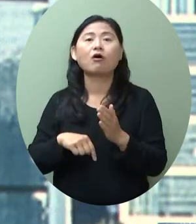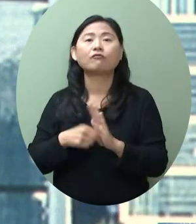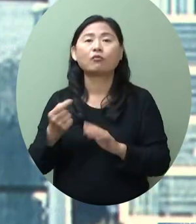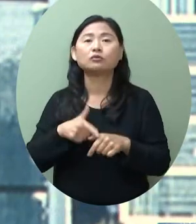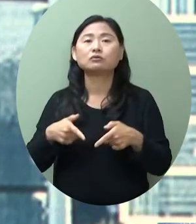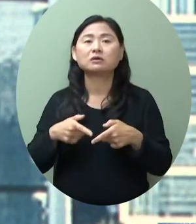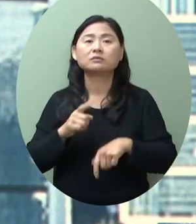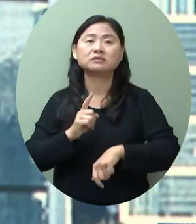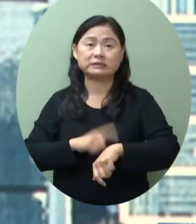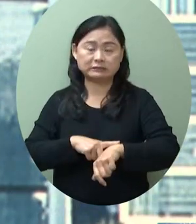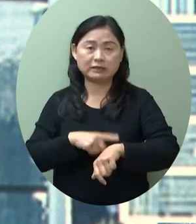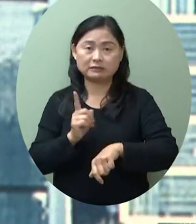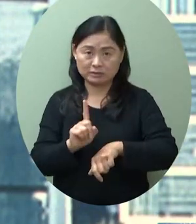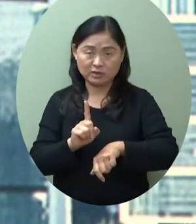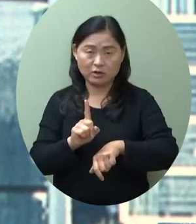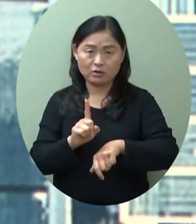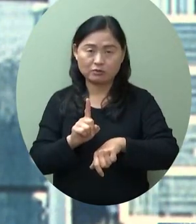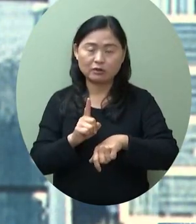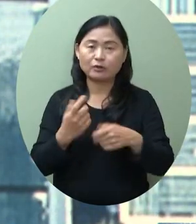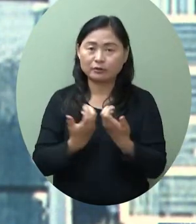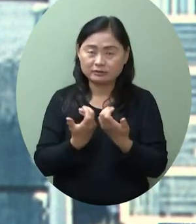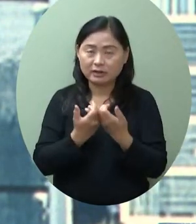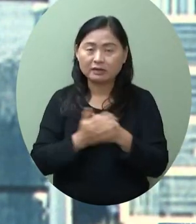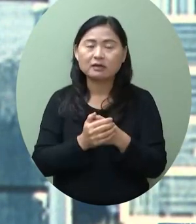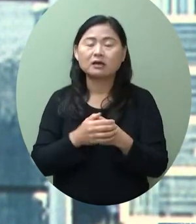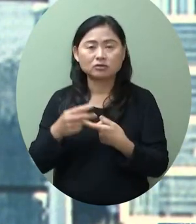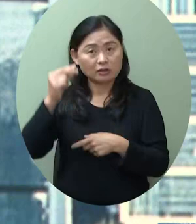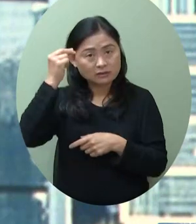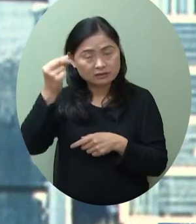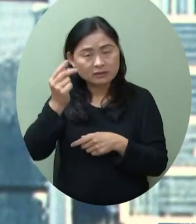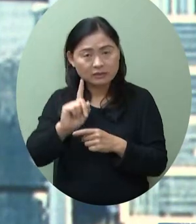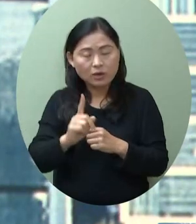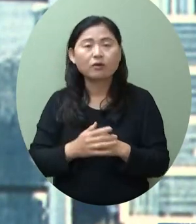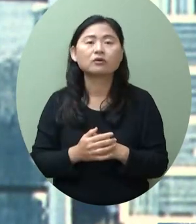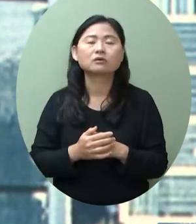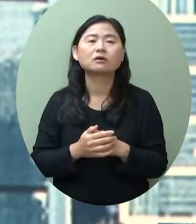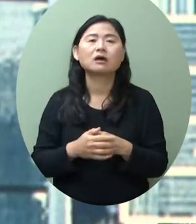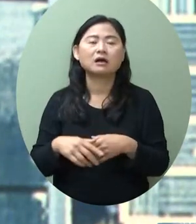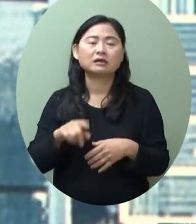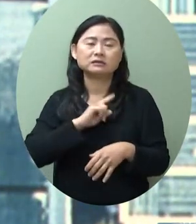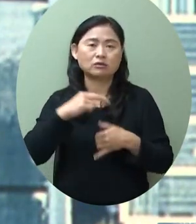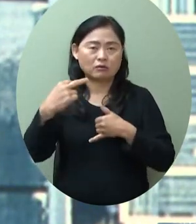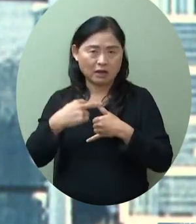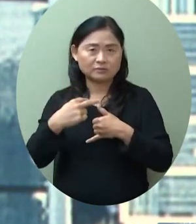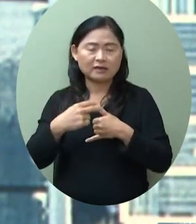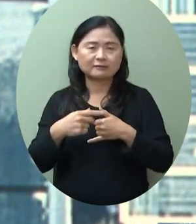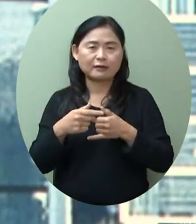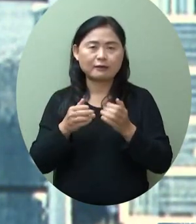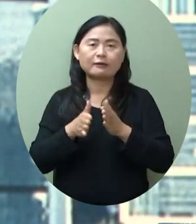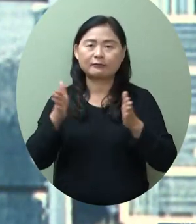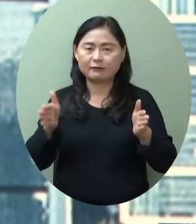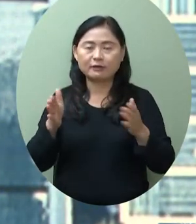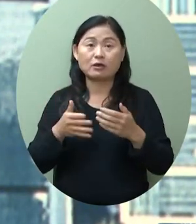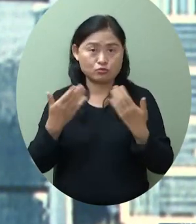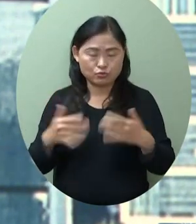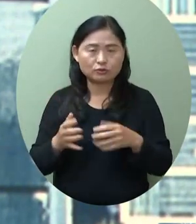度個係到幾時咧完結咗呢7天嘅自我監測期嚇。但係同